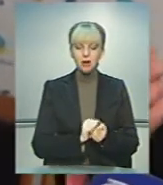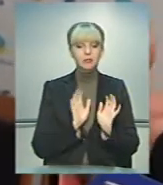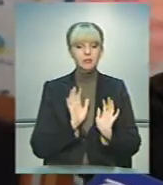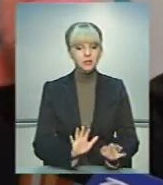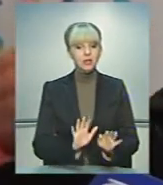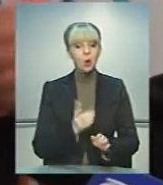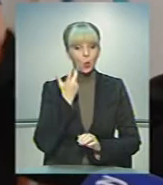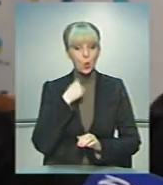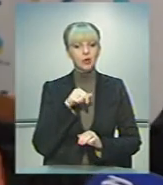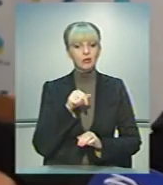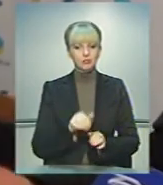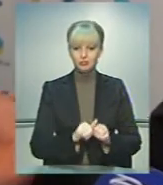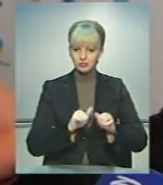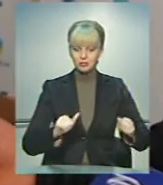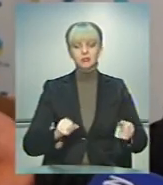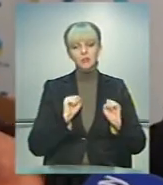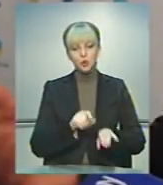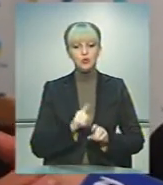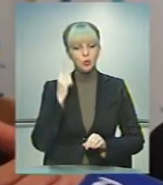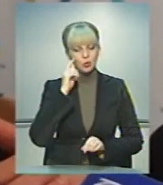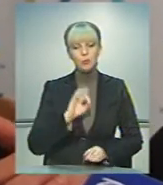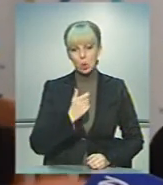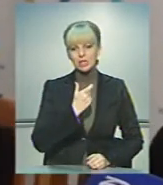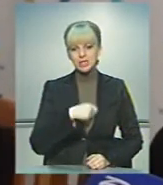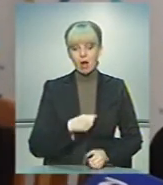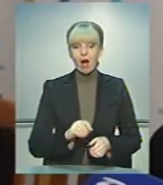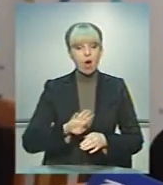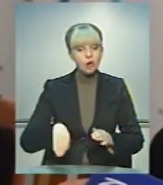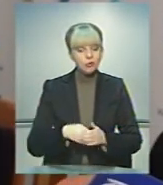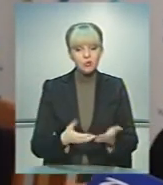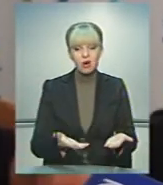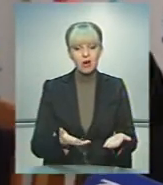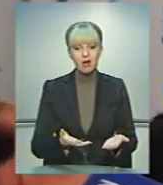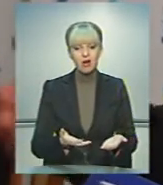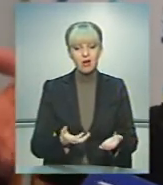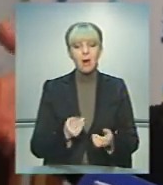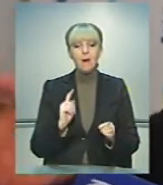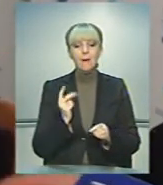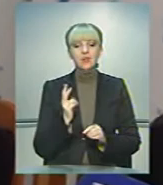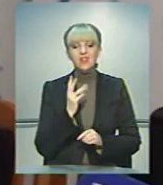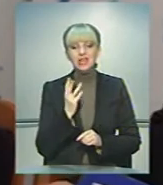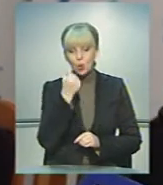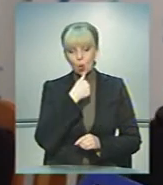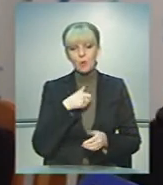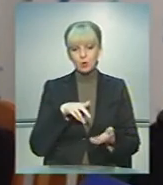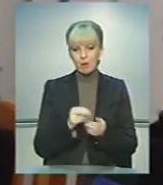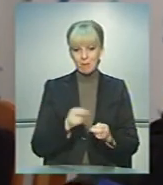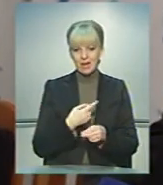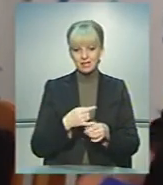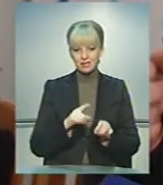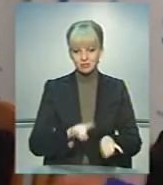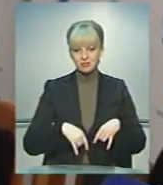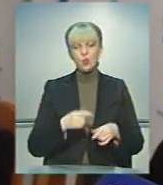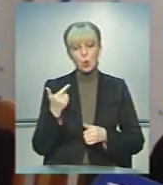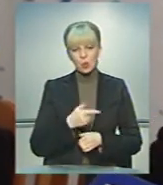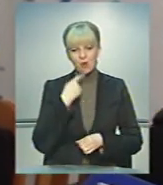Тільки коли ти розів'єшся, тоді можна щось думати про себе. А до цього, я кажу, ми перші 2-3 роки ходили без штанів. Ну, грубо говоря,